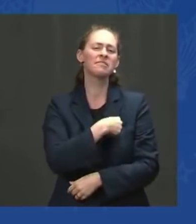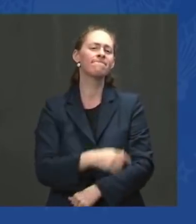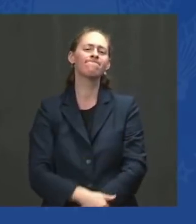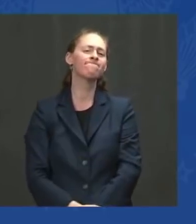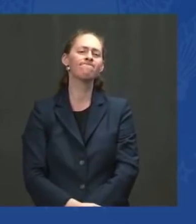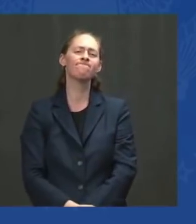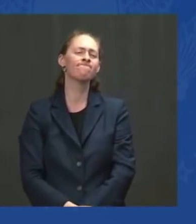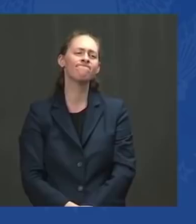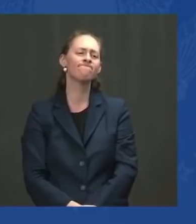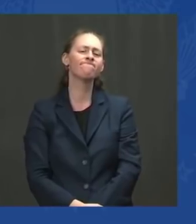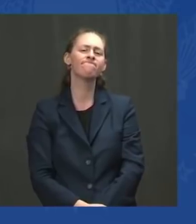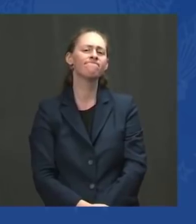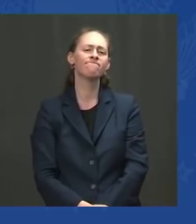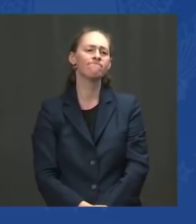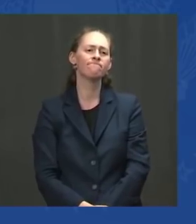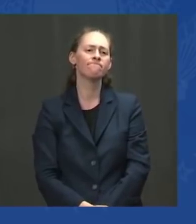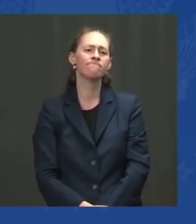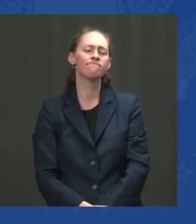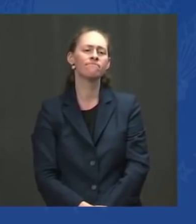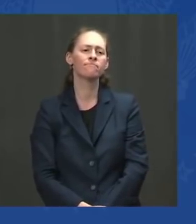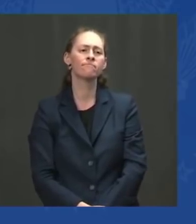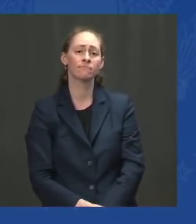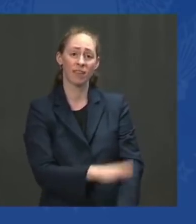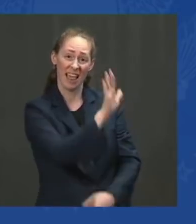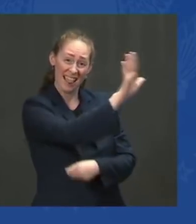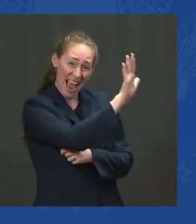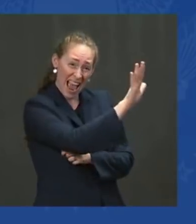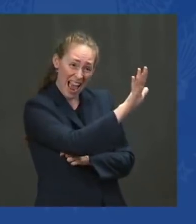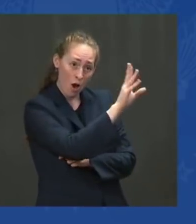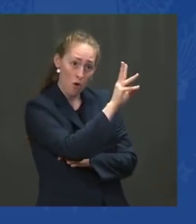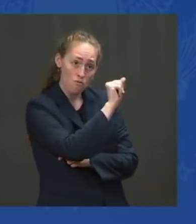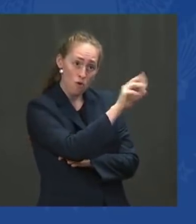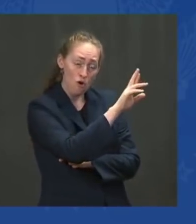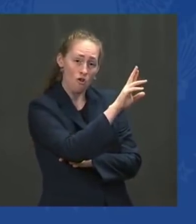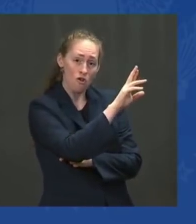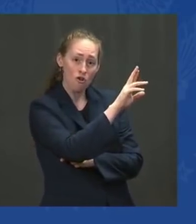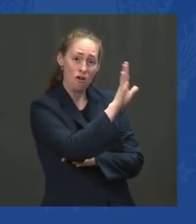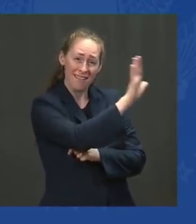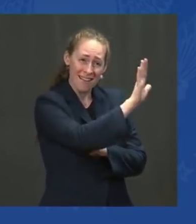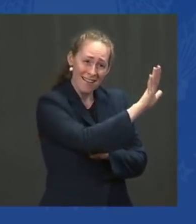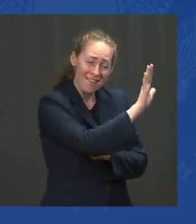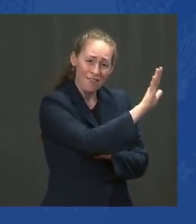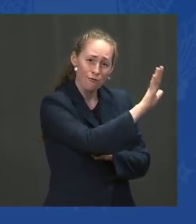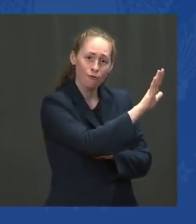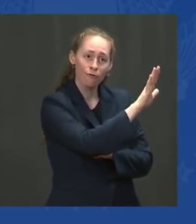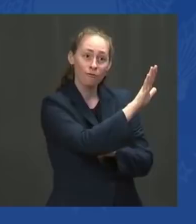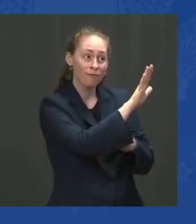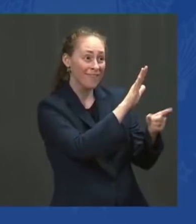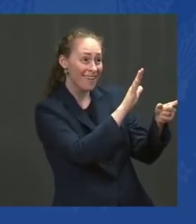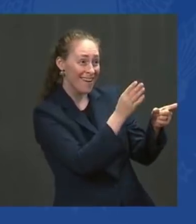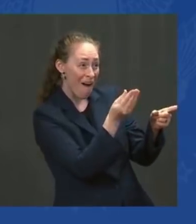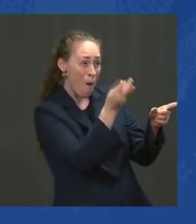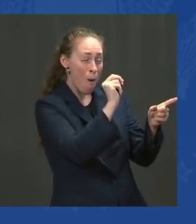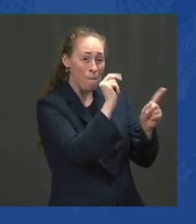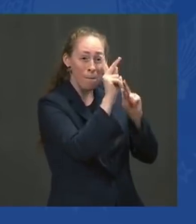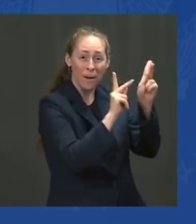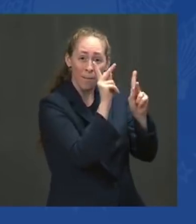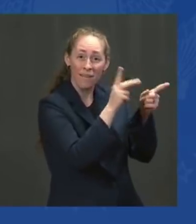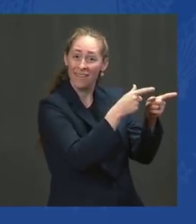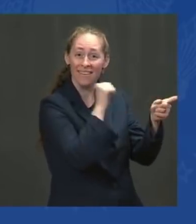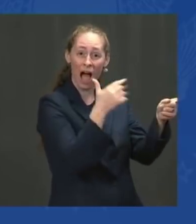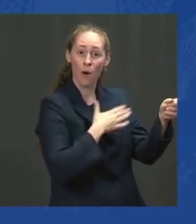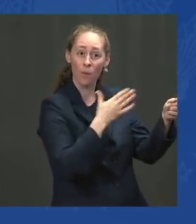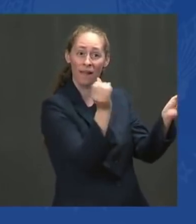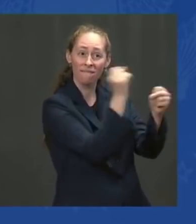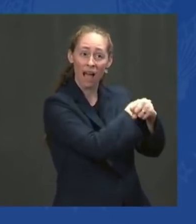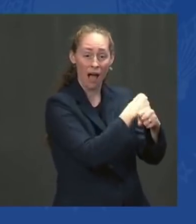前，我们恭请您给这个节目点赞，并且关注本频道，只有这样，我们的节目才能到达更多的